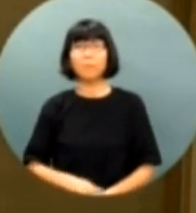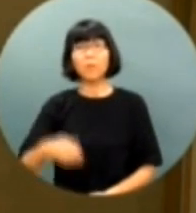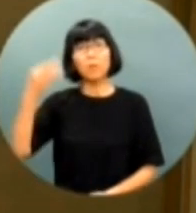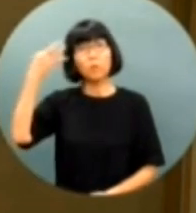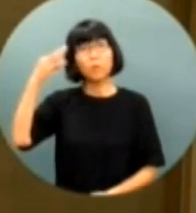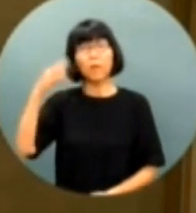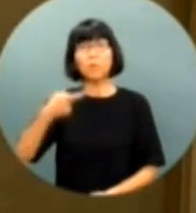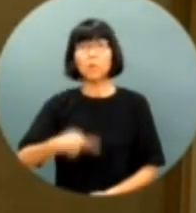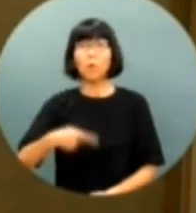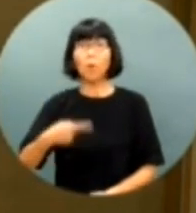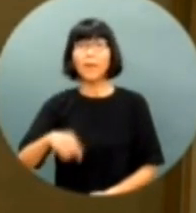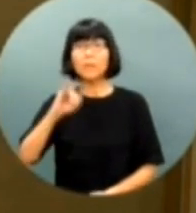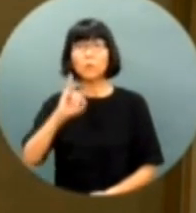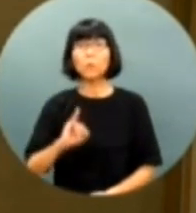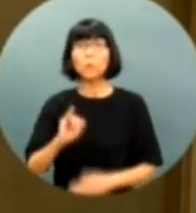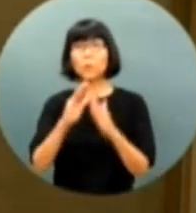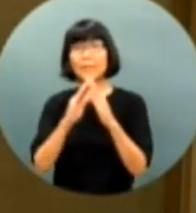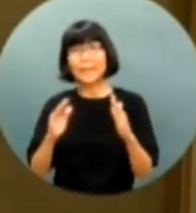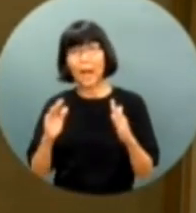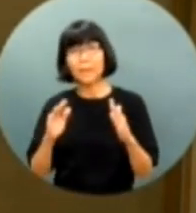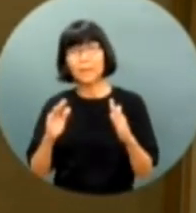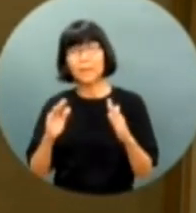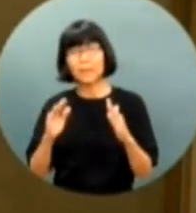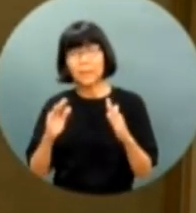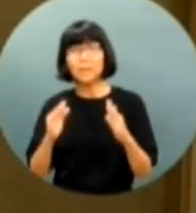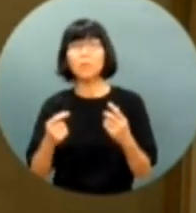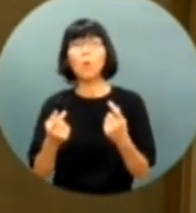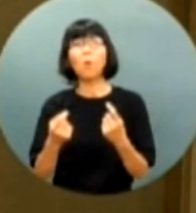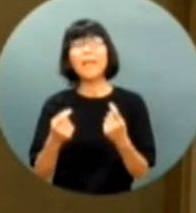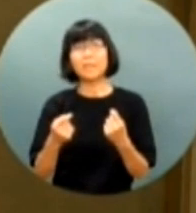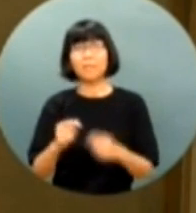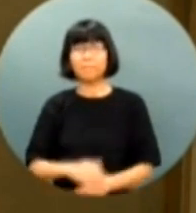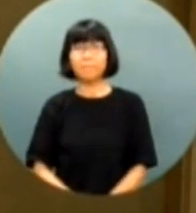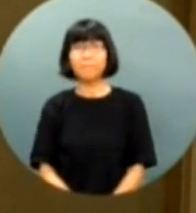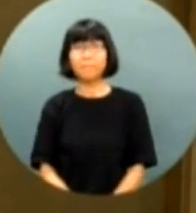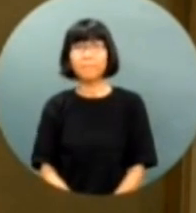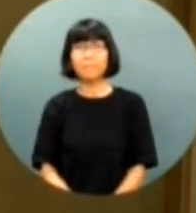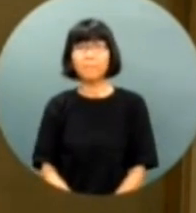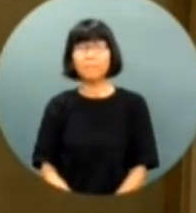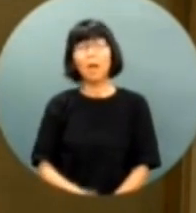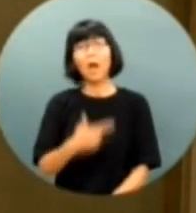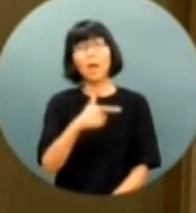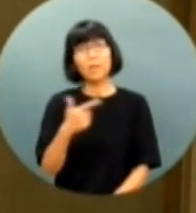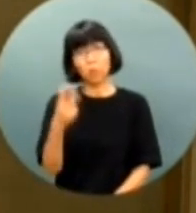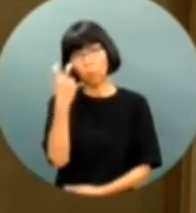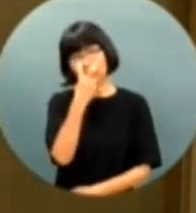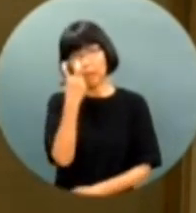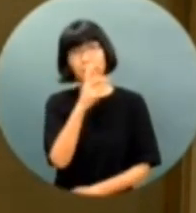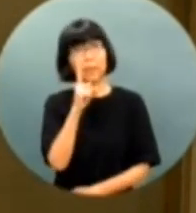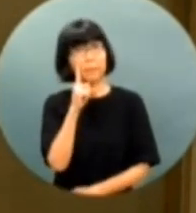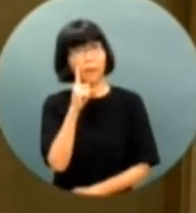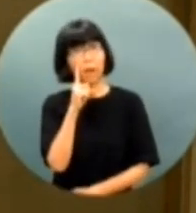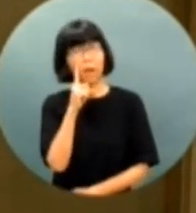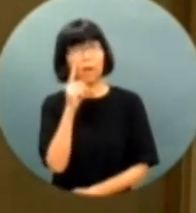言葉をお借りしますと、乱暴だという印象も持っております。例えばですよ、いろいろ調べてみましたけれども、先ほど副知